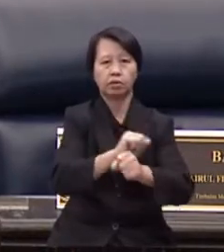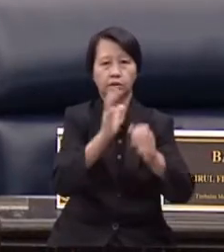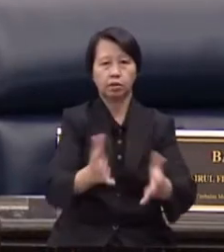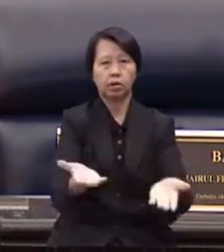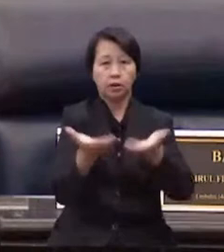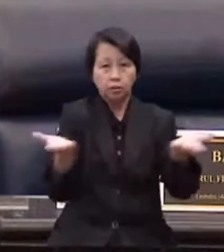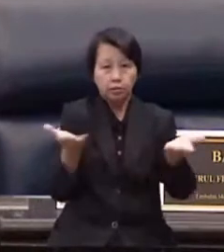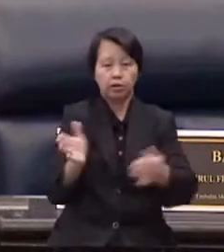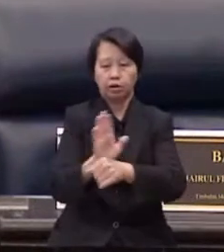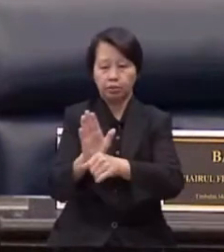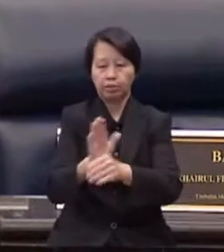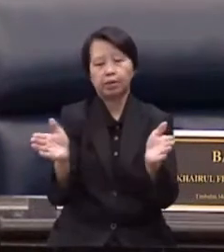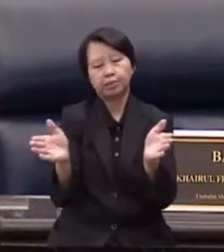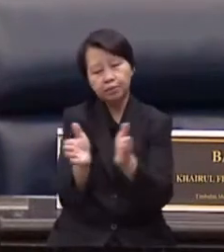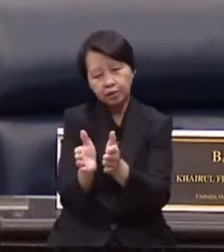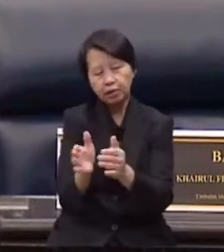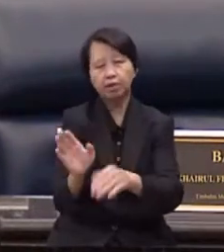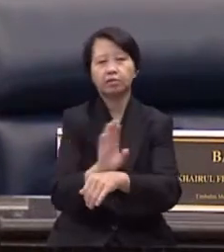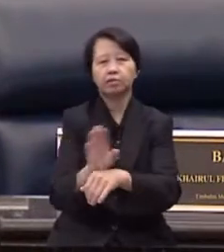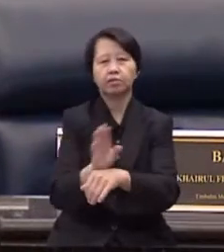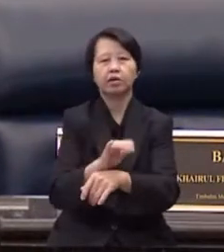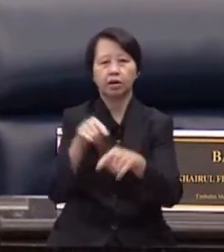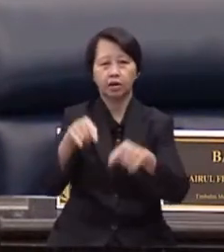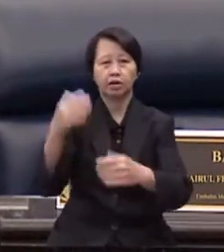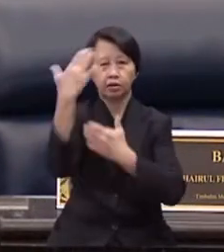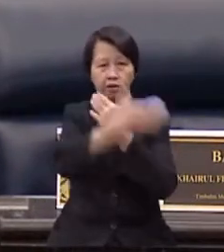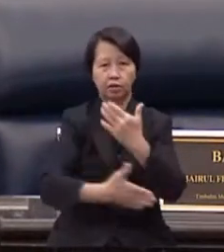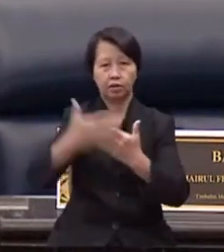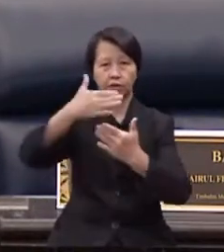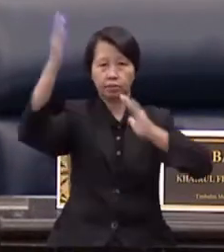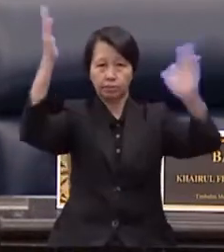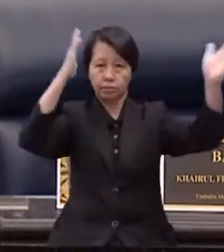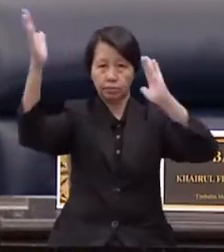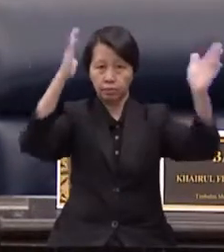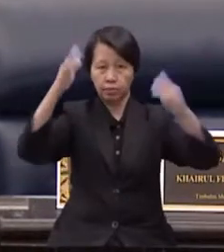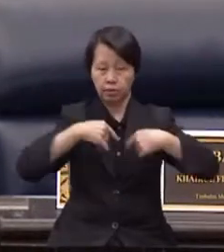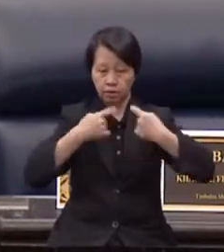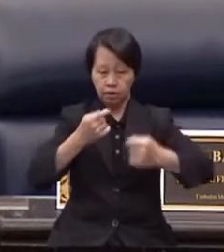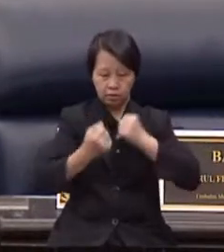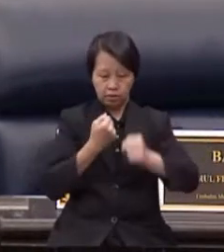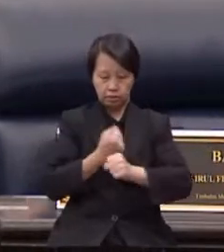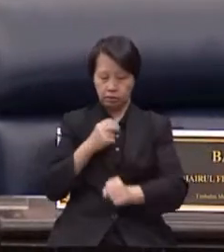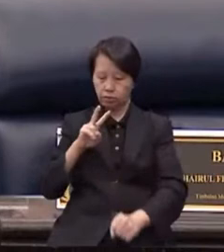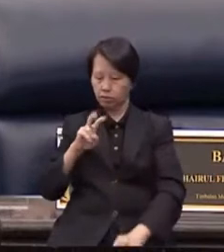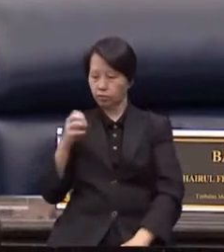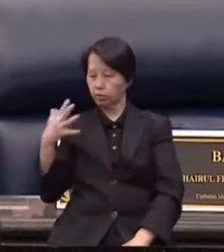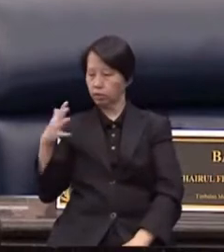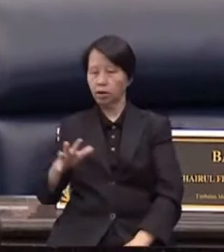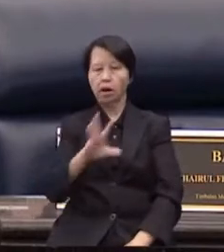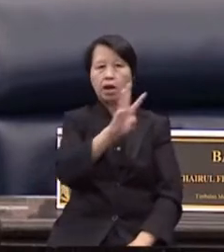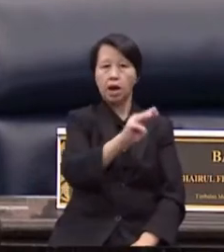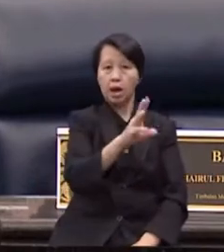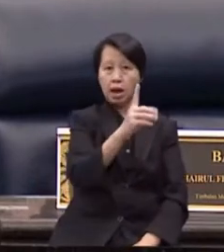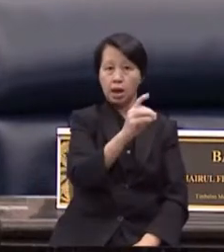tempatkan perniaga kecil penempatan di serulo Malaysia sejak 2015